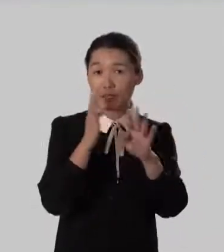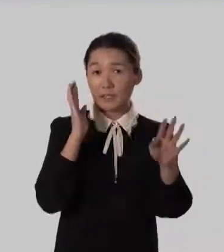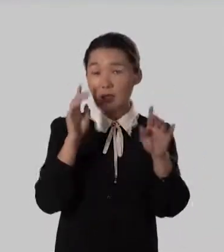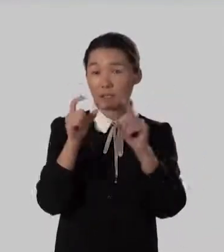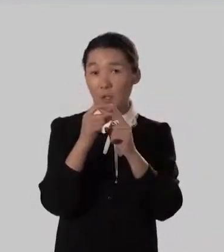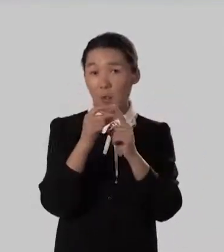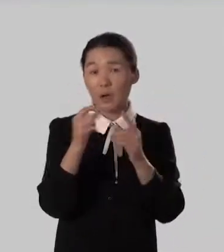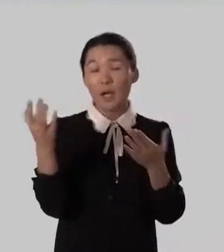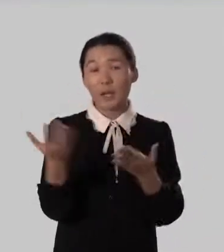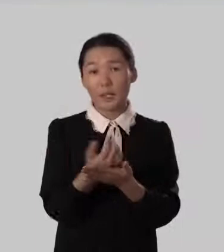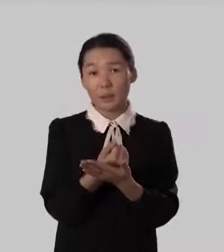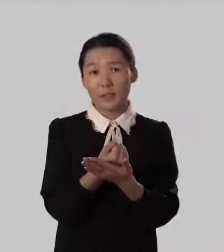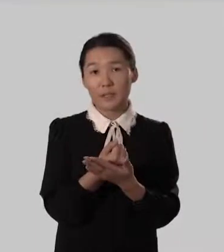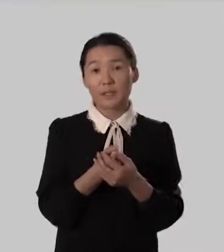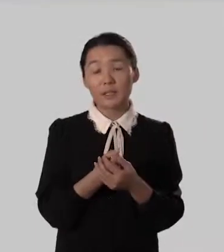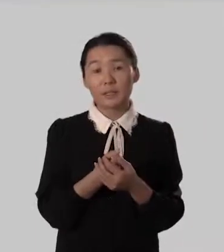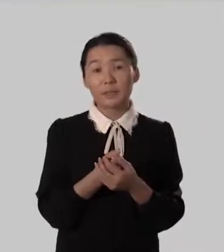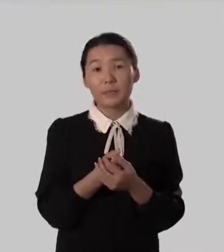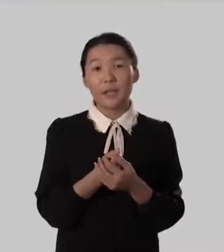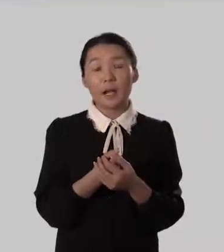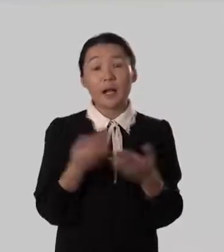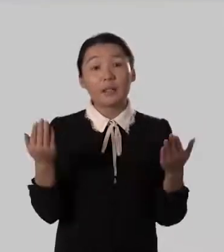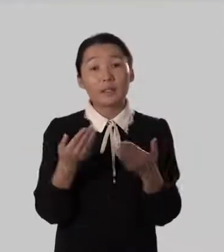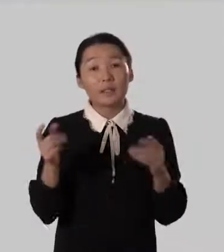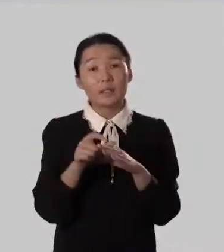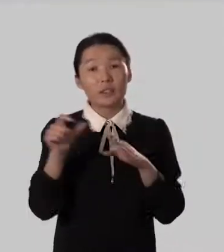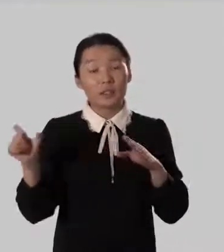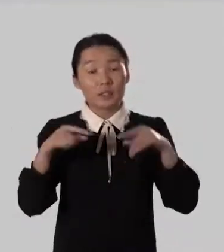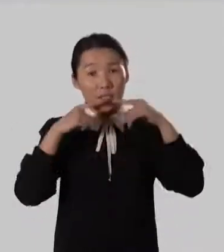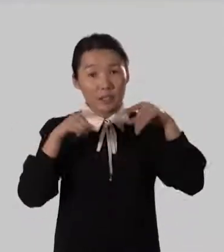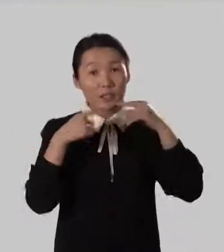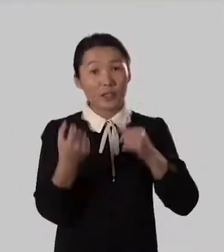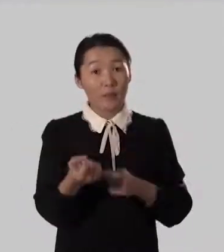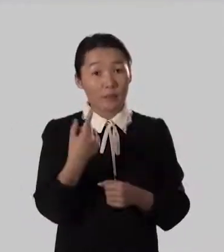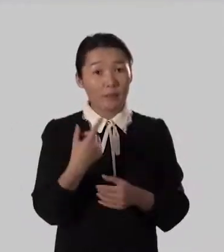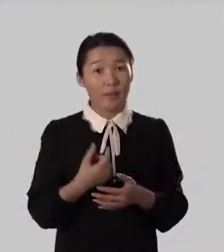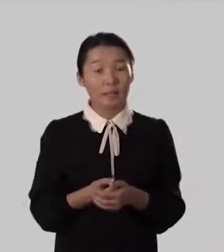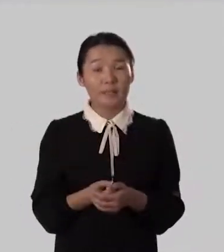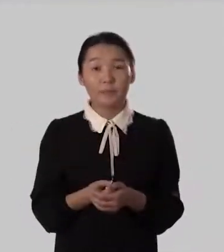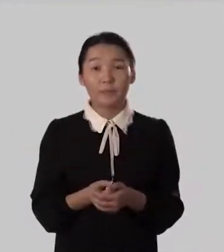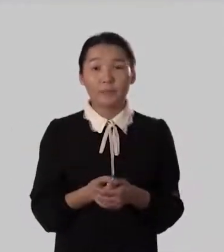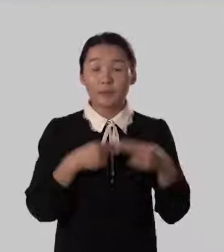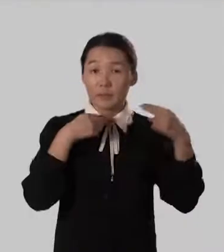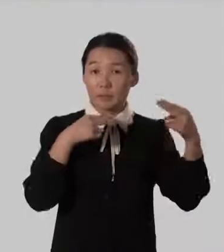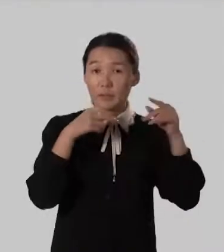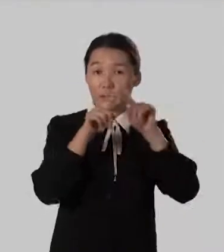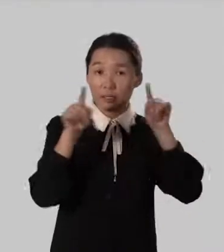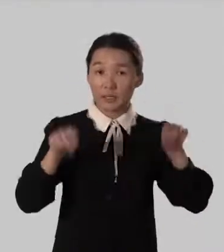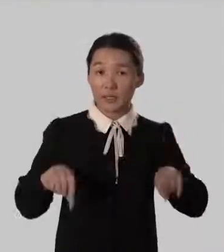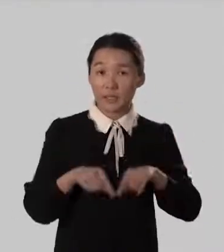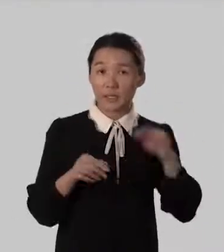ряды слов и определите от каких частей речи они образовались все